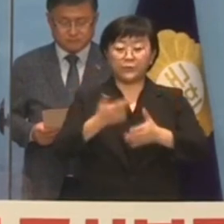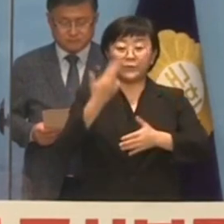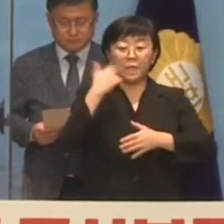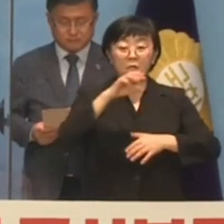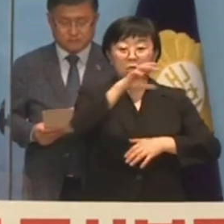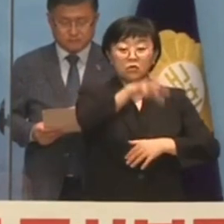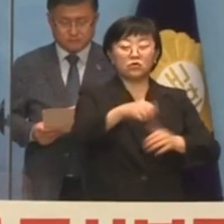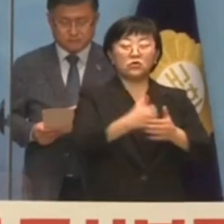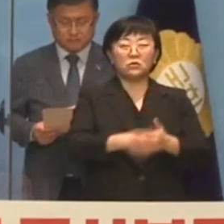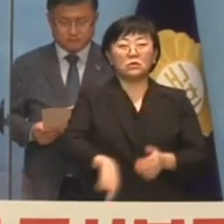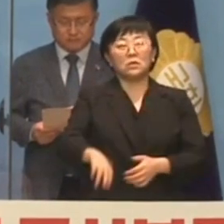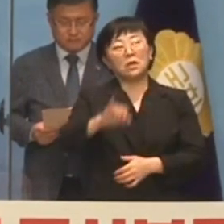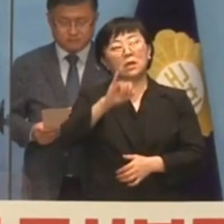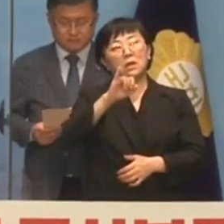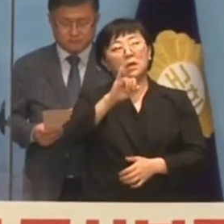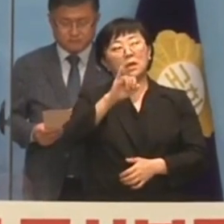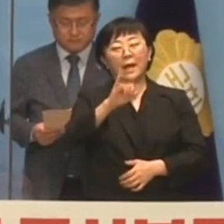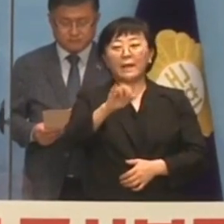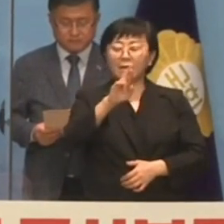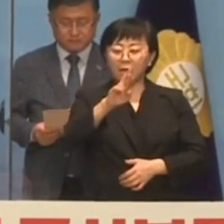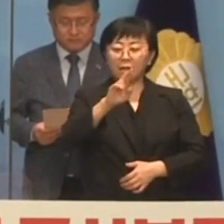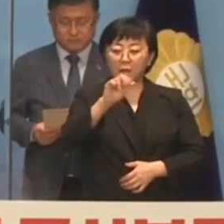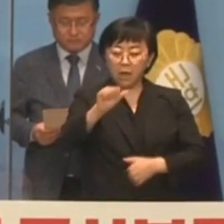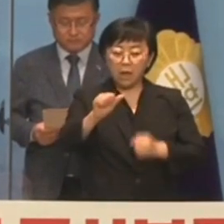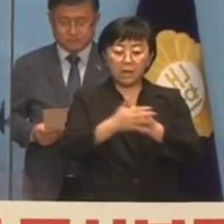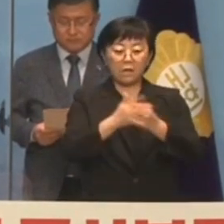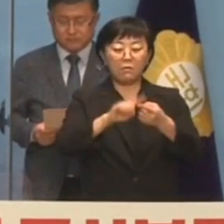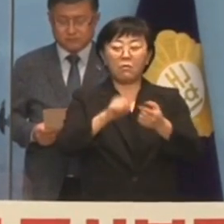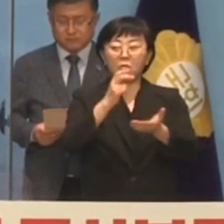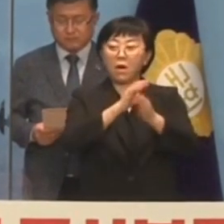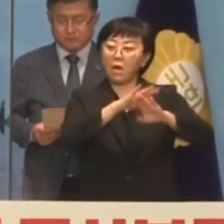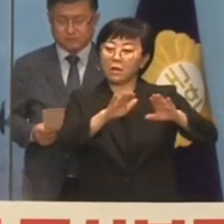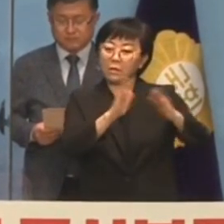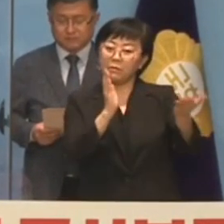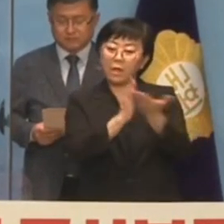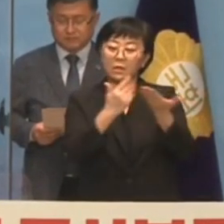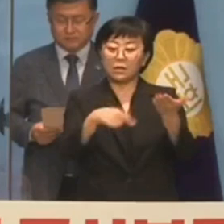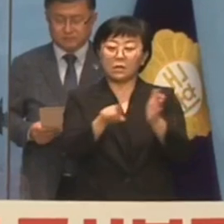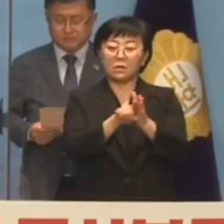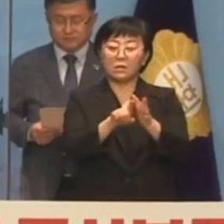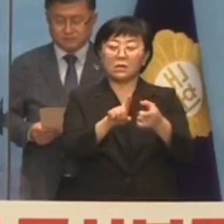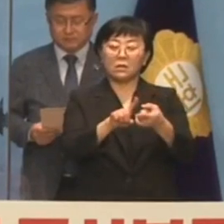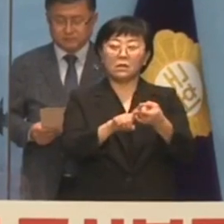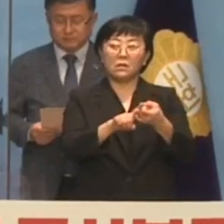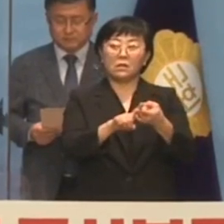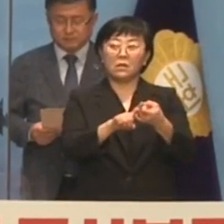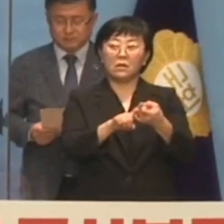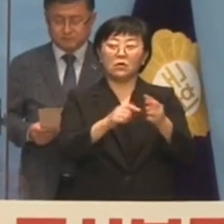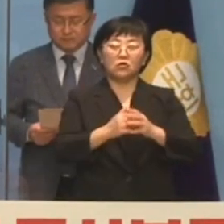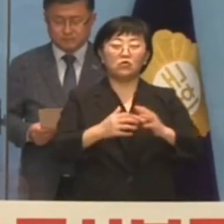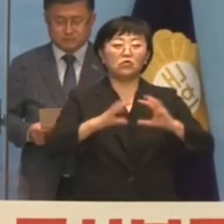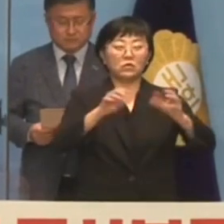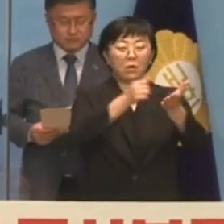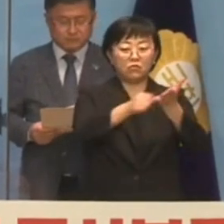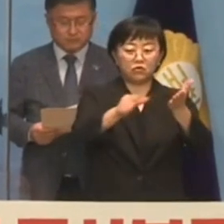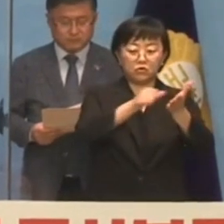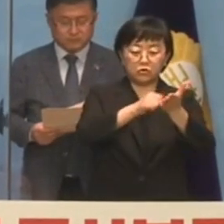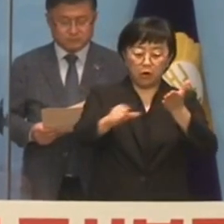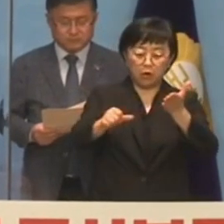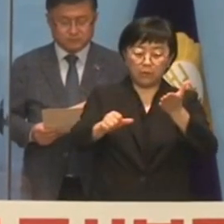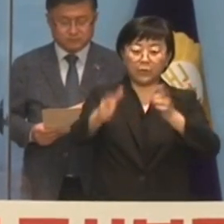미국 IRA 법 대응 실기에 이어 국산 근본 국산 부품 우대